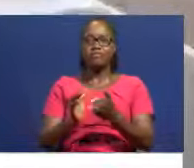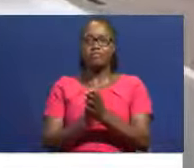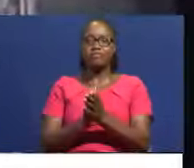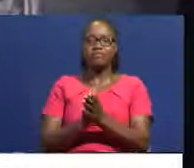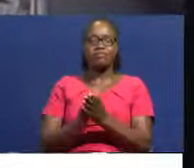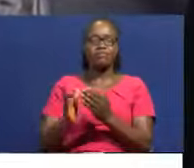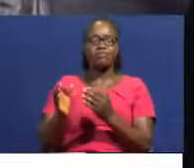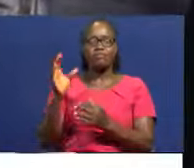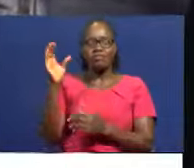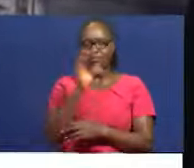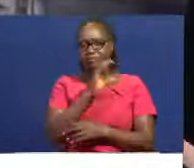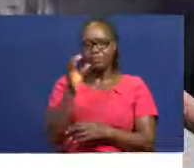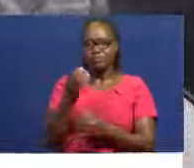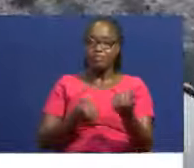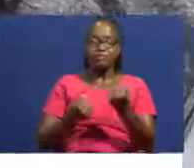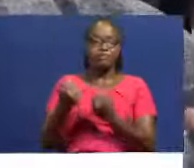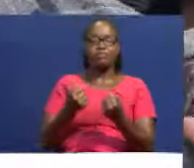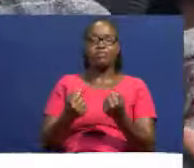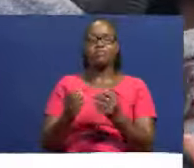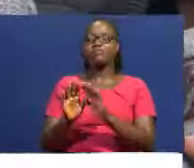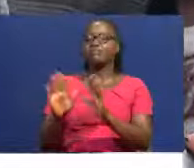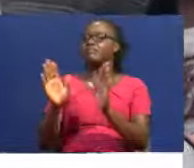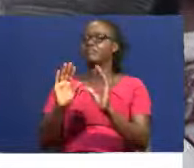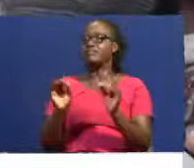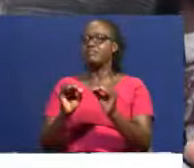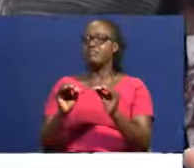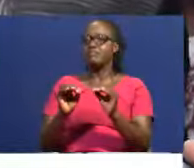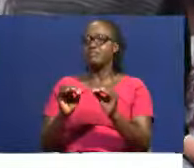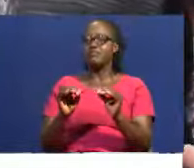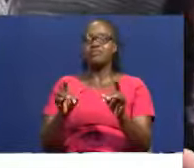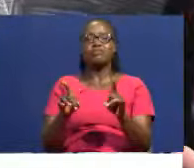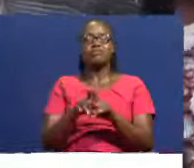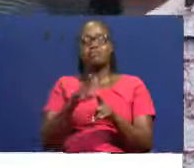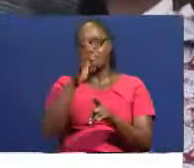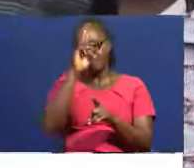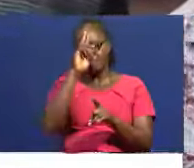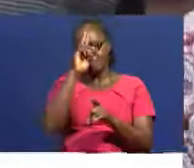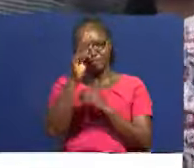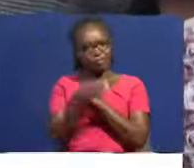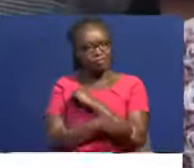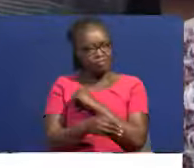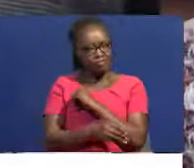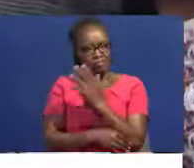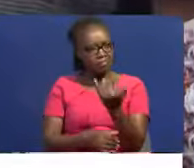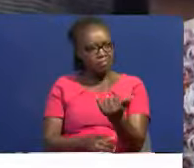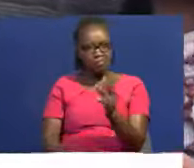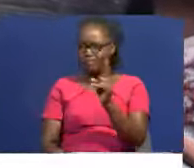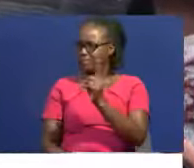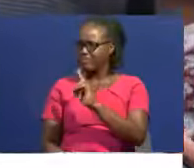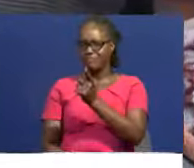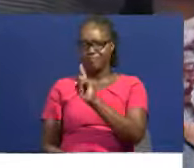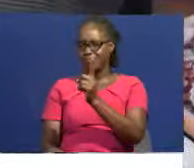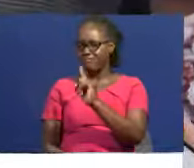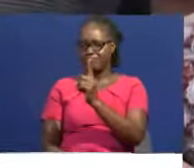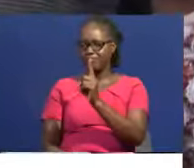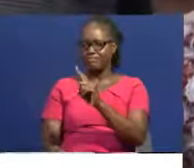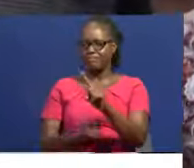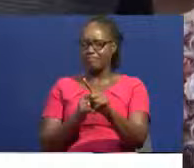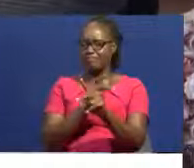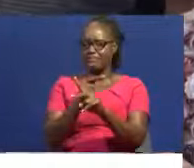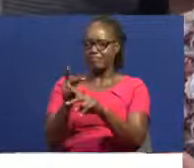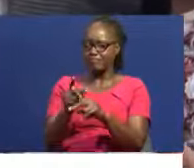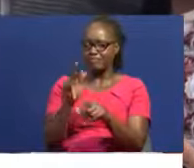spared. The traffic police officers pia wafai kuchukua hongo wakati huu. Hii ni wakati wa kukua